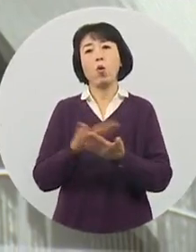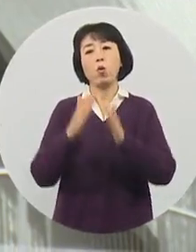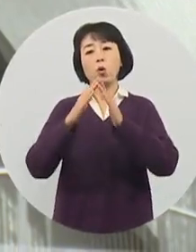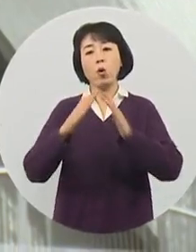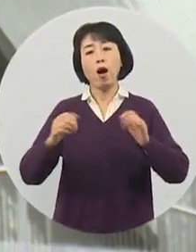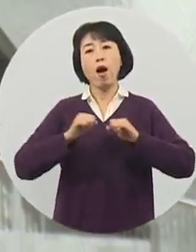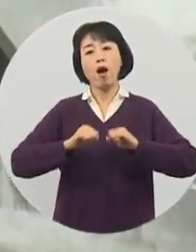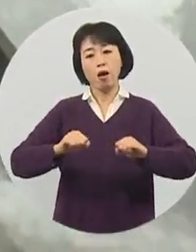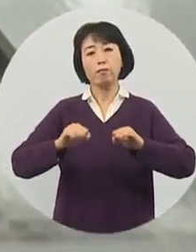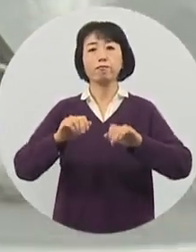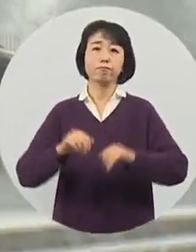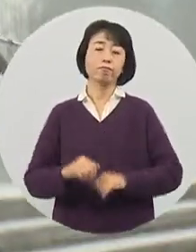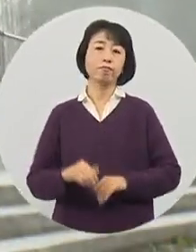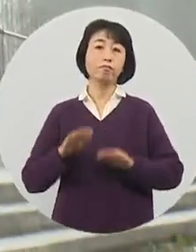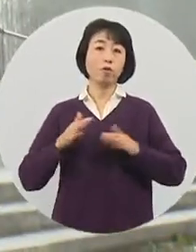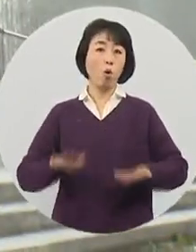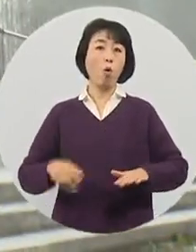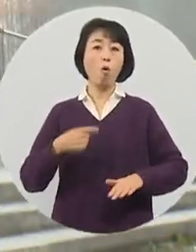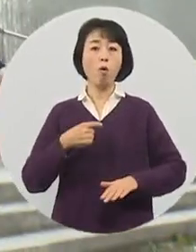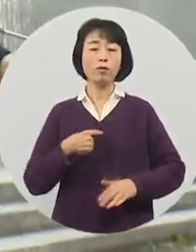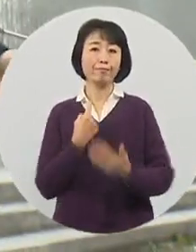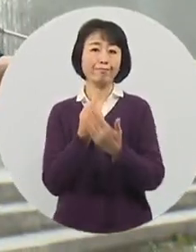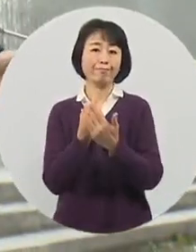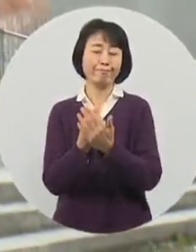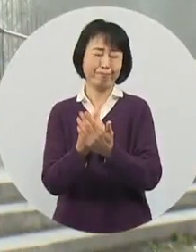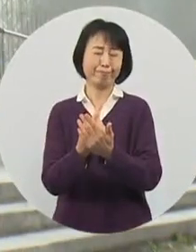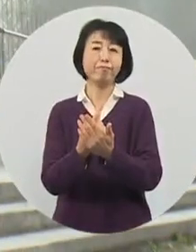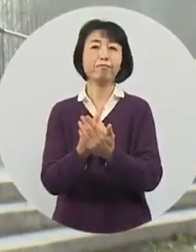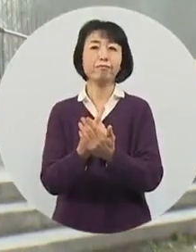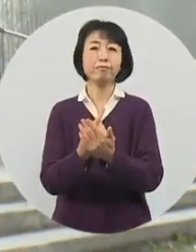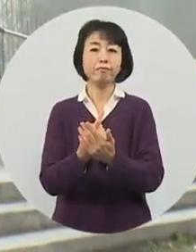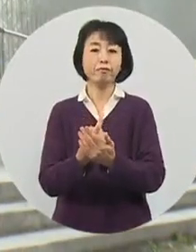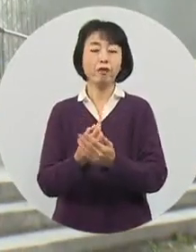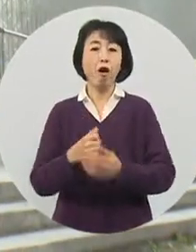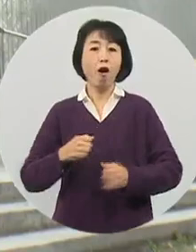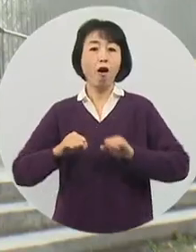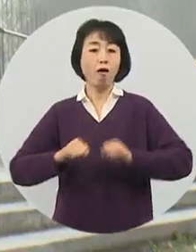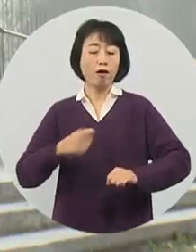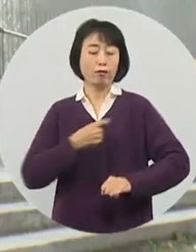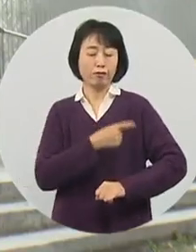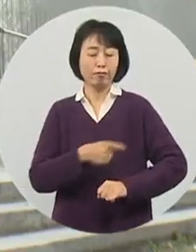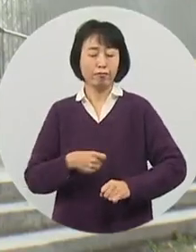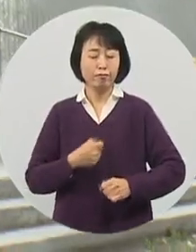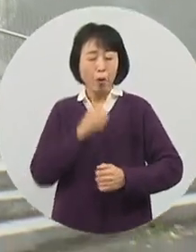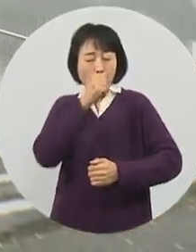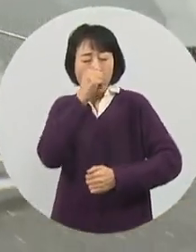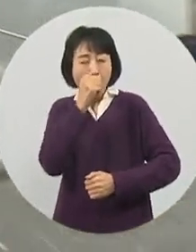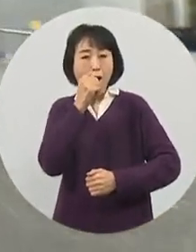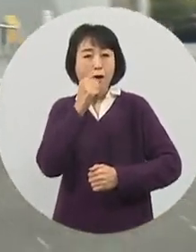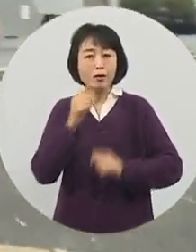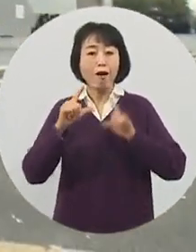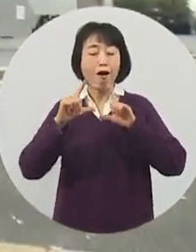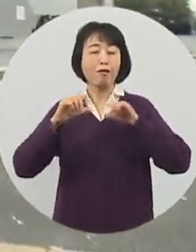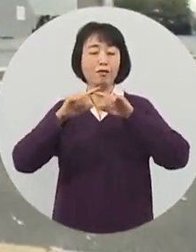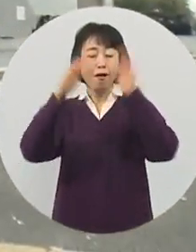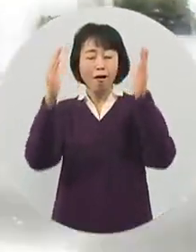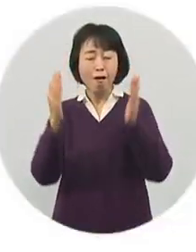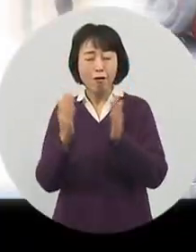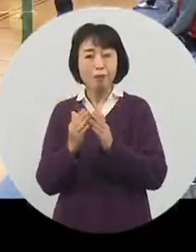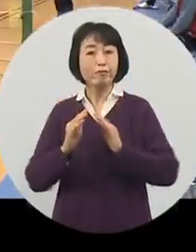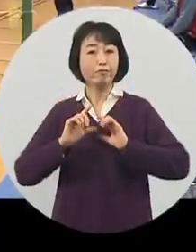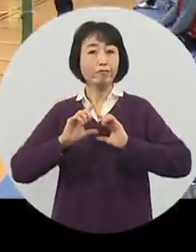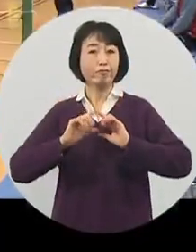です。今日は私も参加させていただきます。もうやる気十分なのでたっぷりと大会の様子お伝えしていきます。